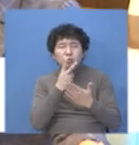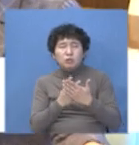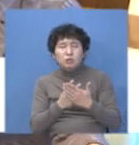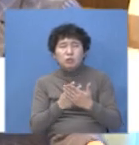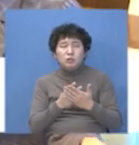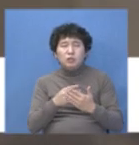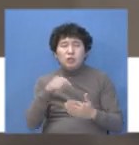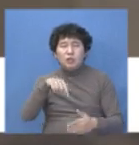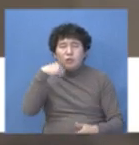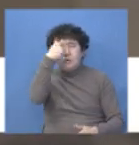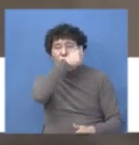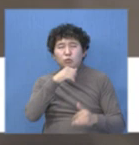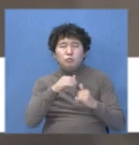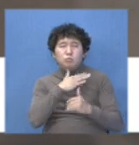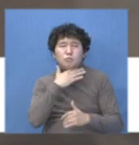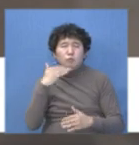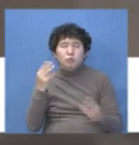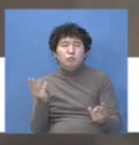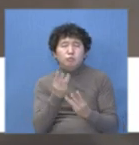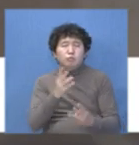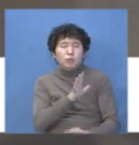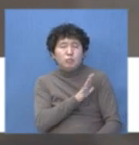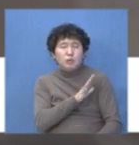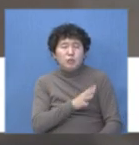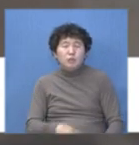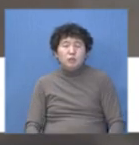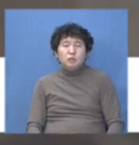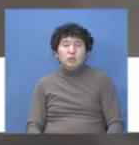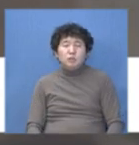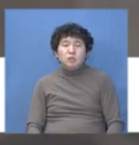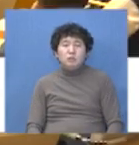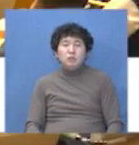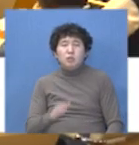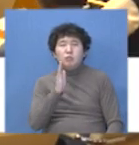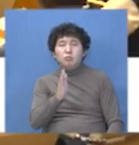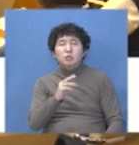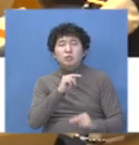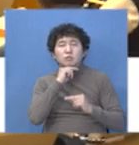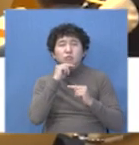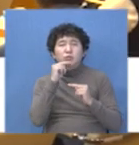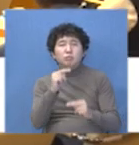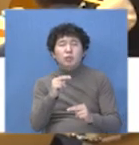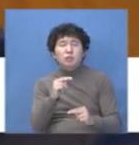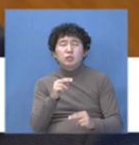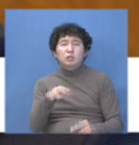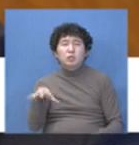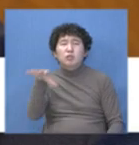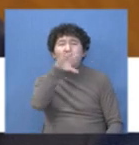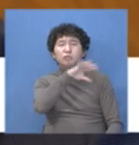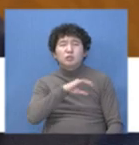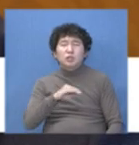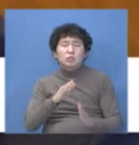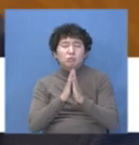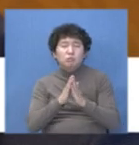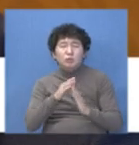қоршаған ортаға зиянын тигізетін апат үлкен шығын әкелетін аян. Сондықтан сақ болуды ескертеміз, дейді төтенше жағдайлар қызметкерлері.